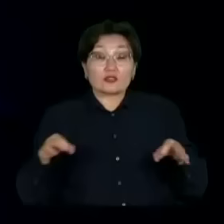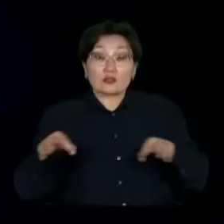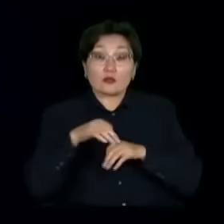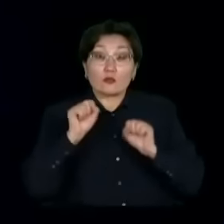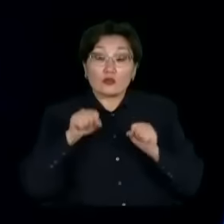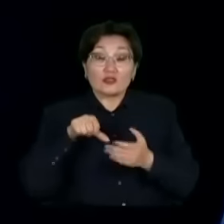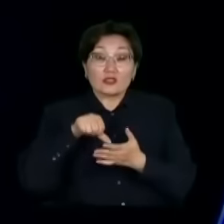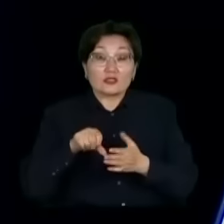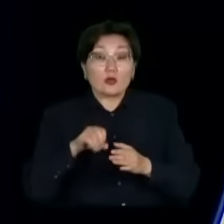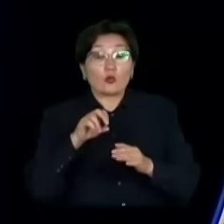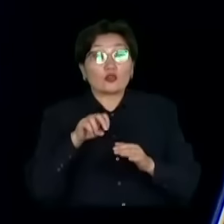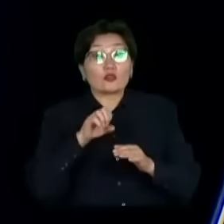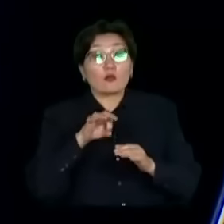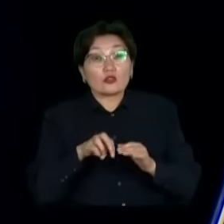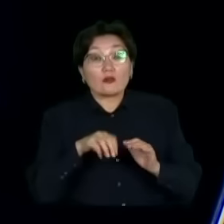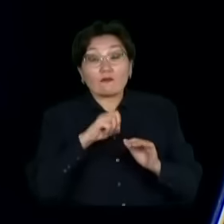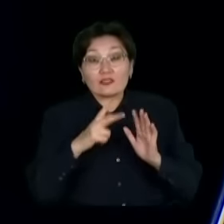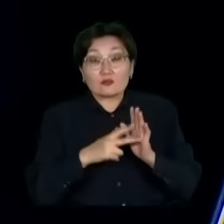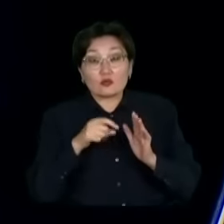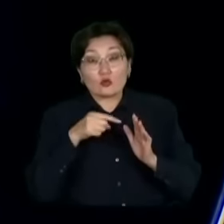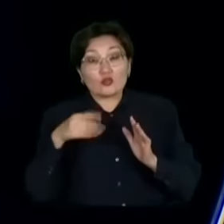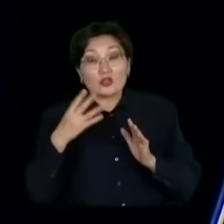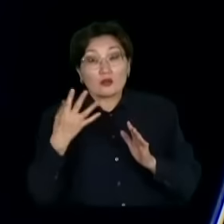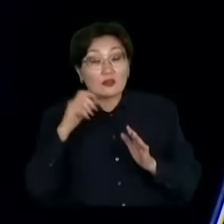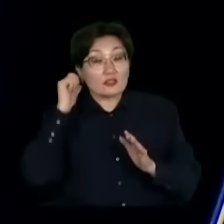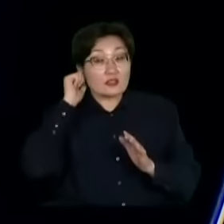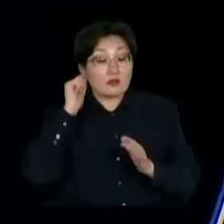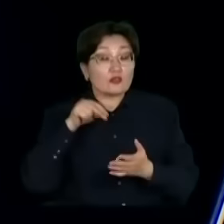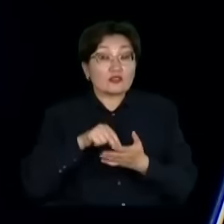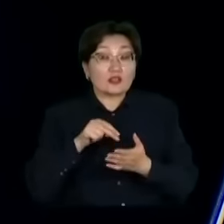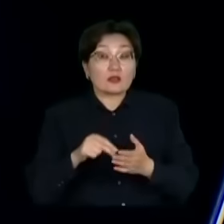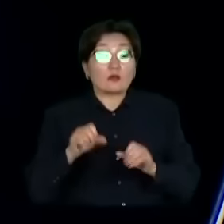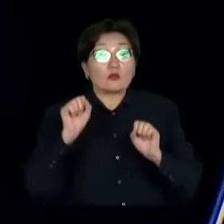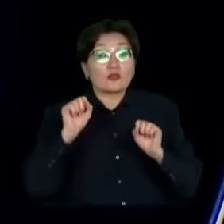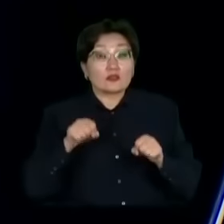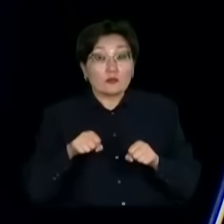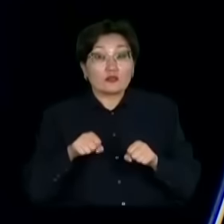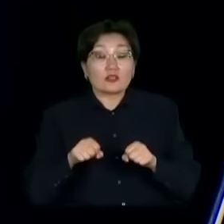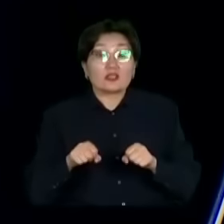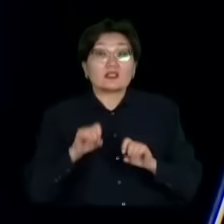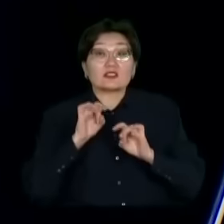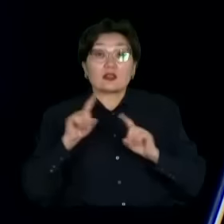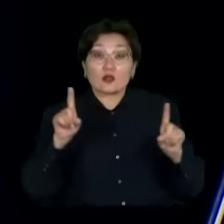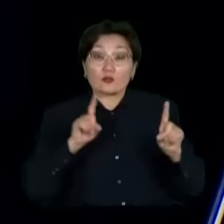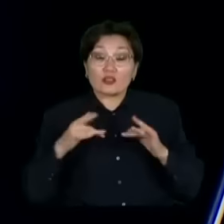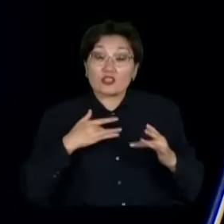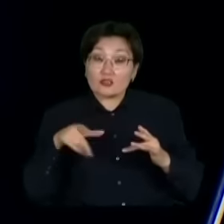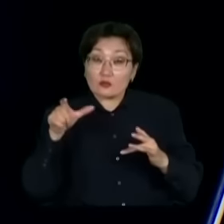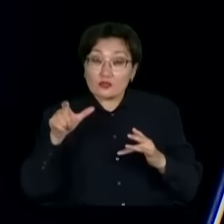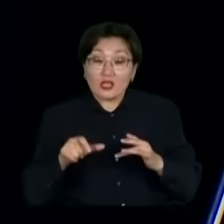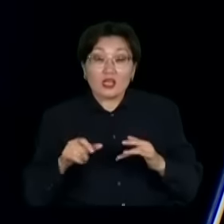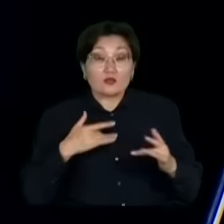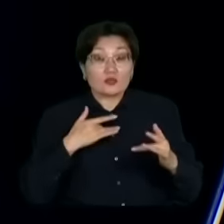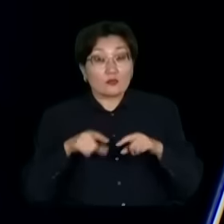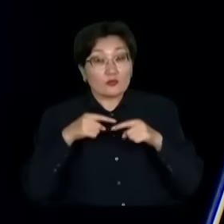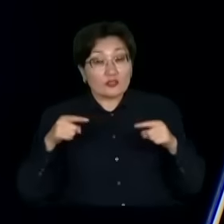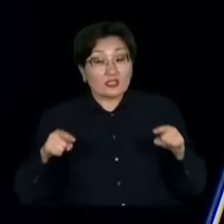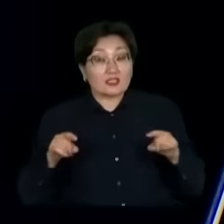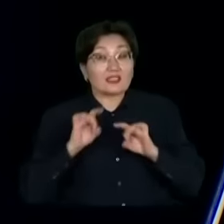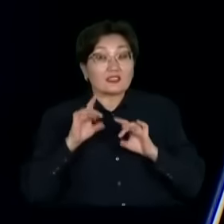участники от 18 до 45 лет оценивать их способности будут звёзды Отечественной эстрады артисты и другие